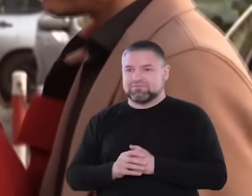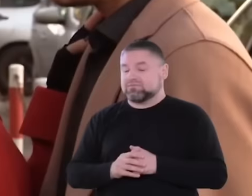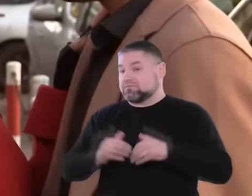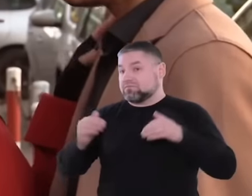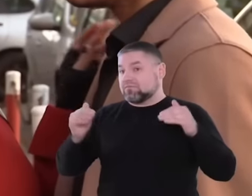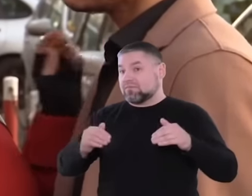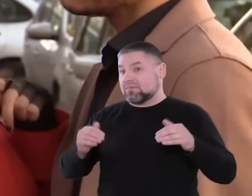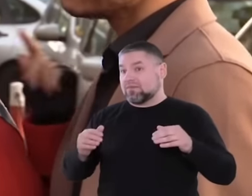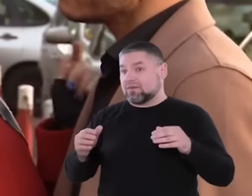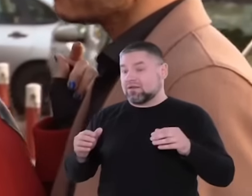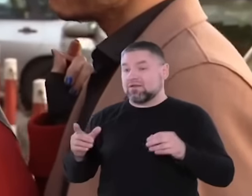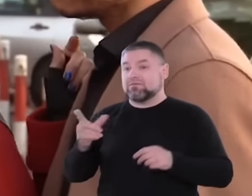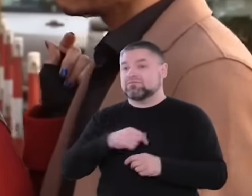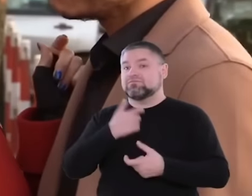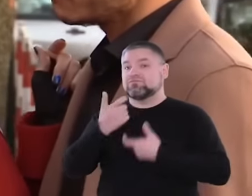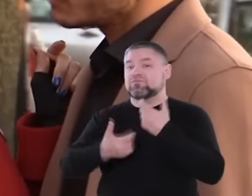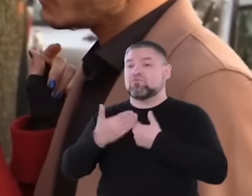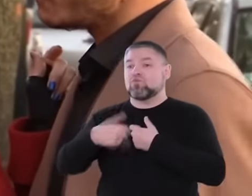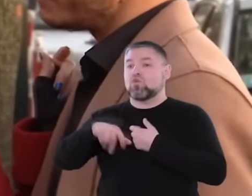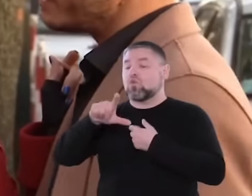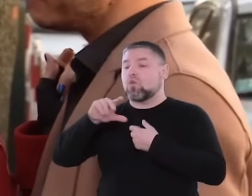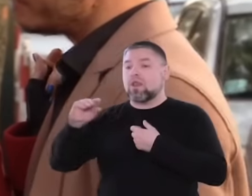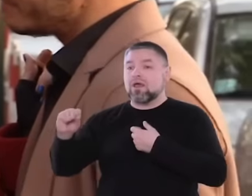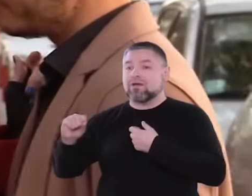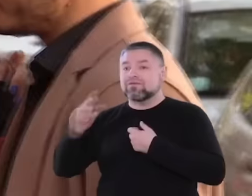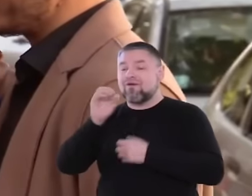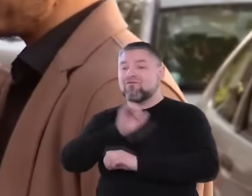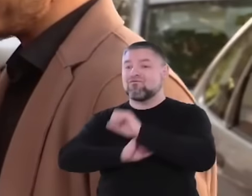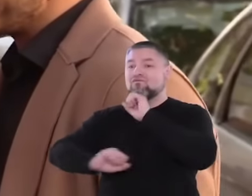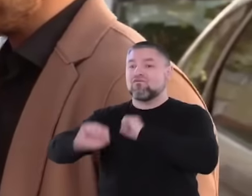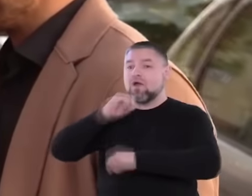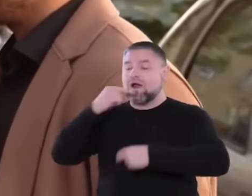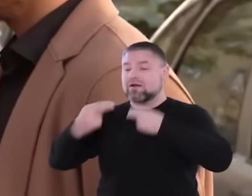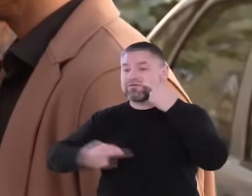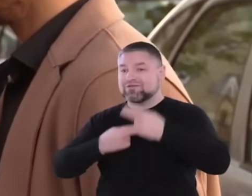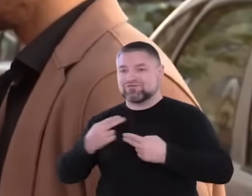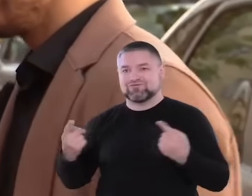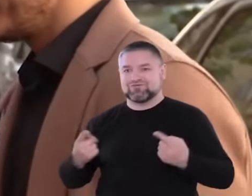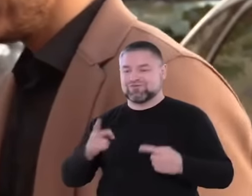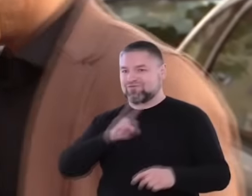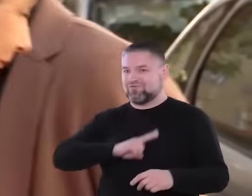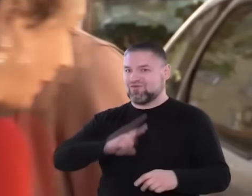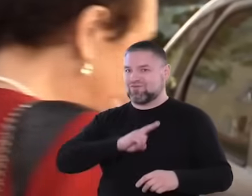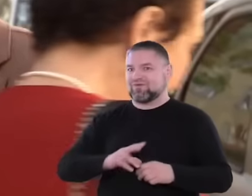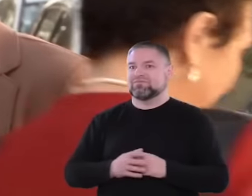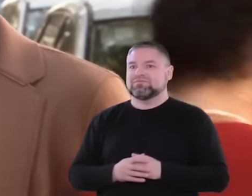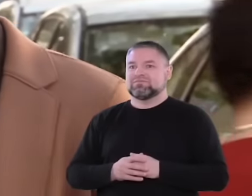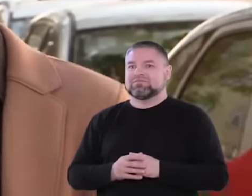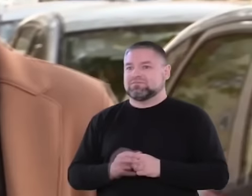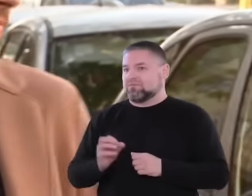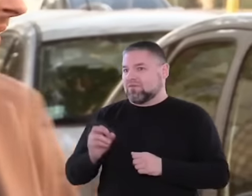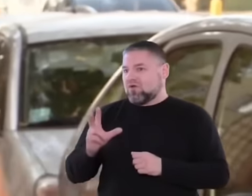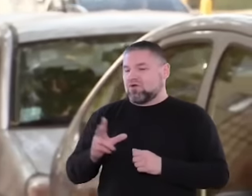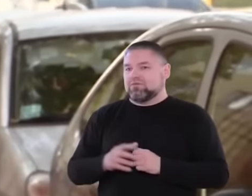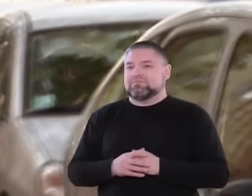może zjemy mule w tej włoskiej knajpce, co? Super. Podoba mi się. Okej.